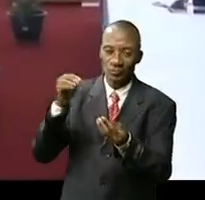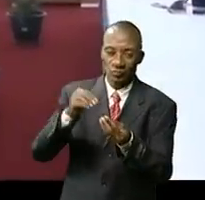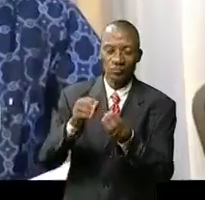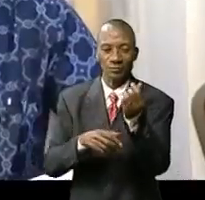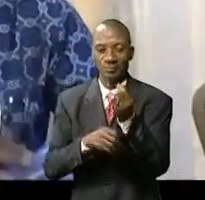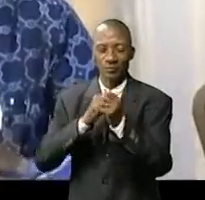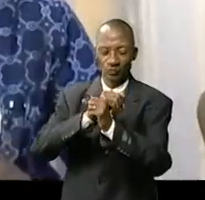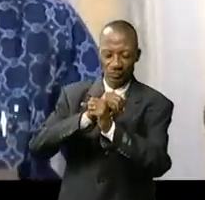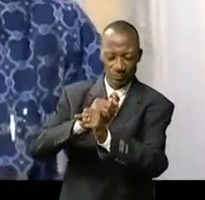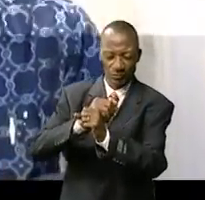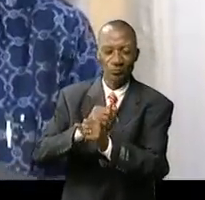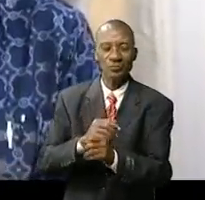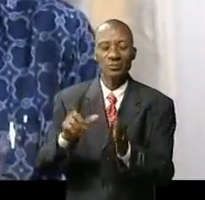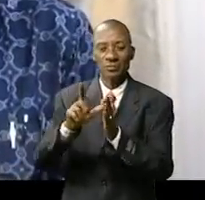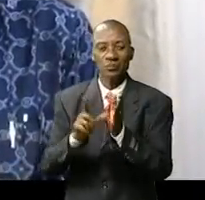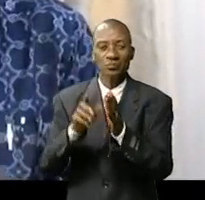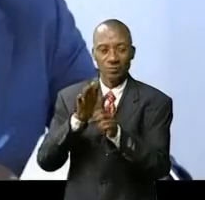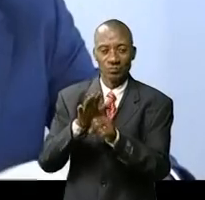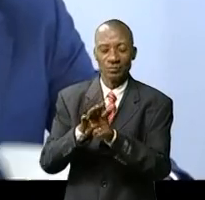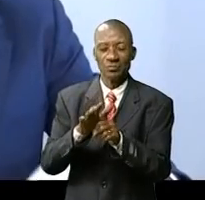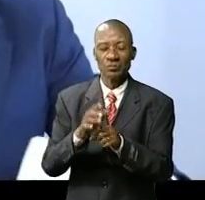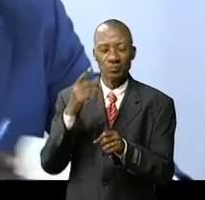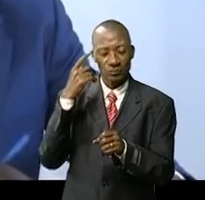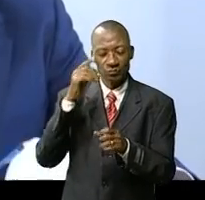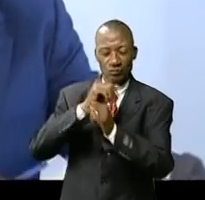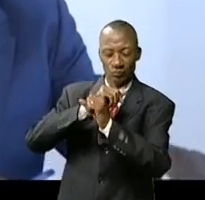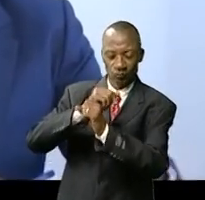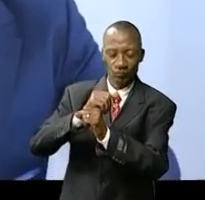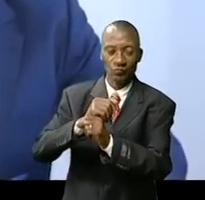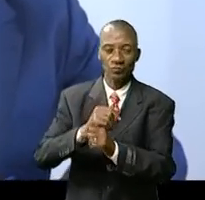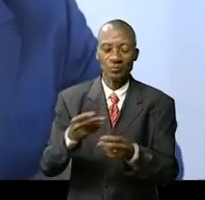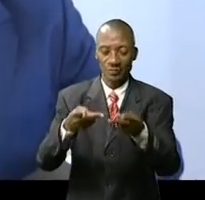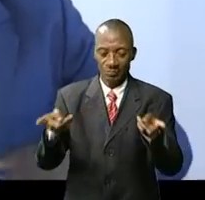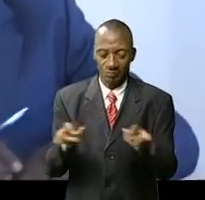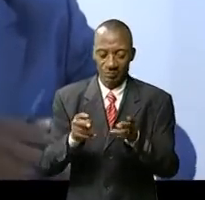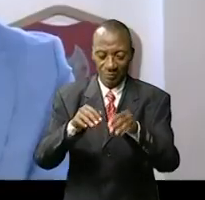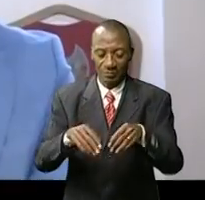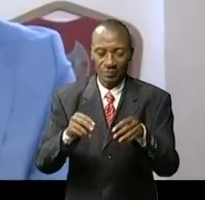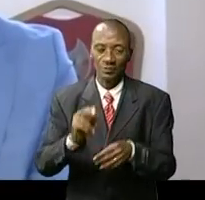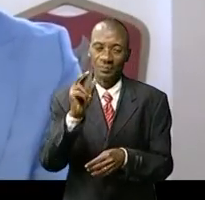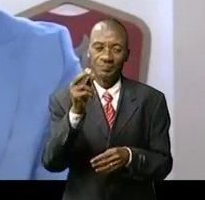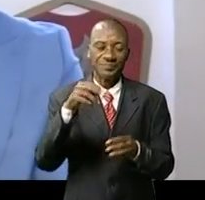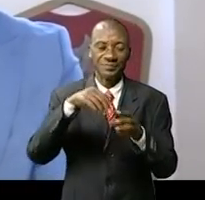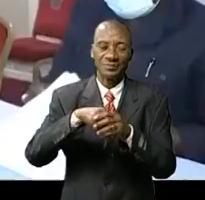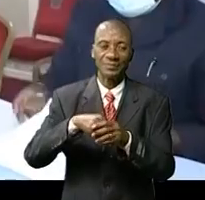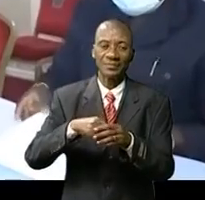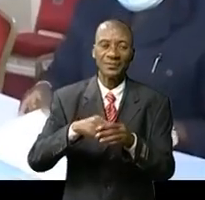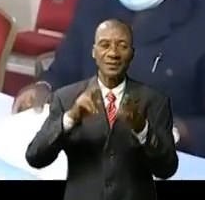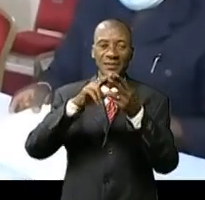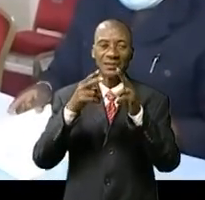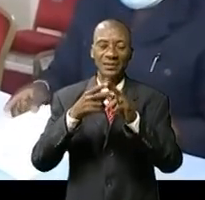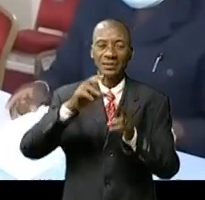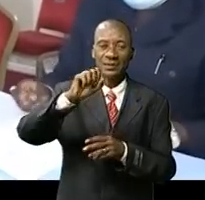pour la sécurisation efficace de la mine uranifère de Chikolomboué qui constitue un danger permanent à cause du niveau élevé